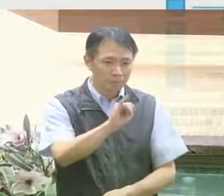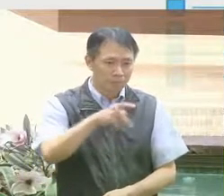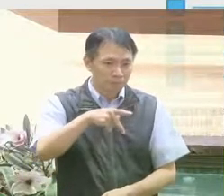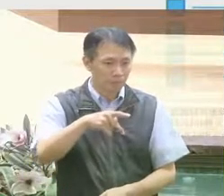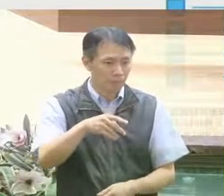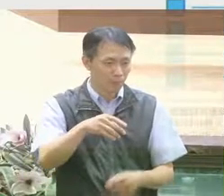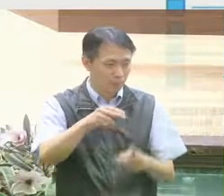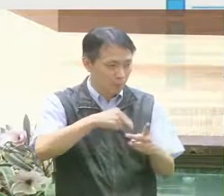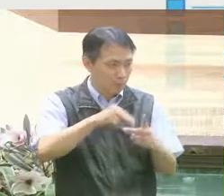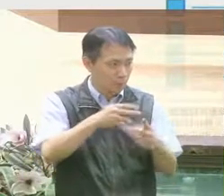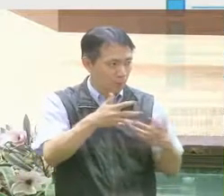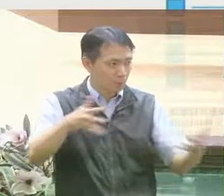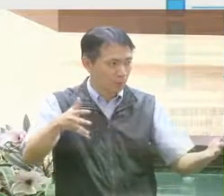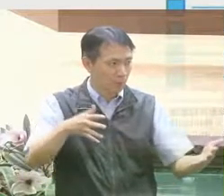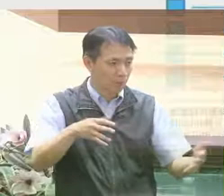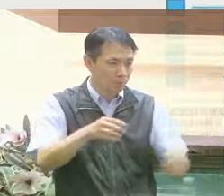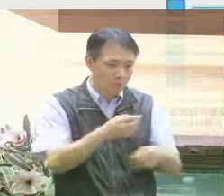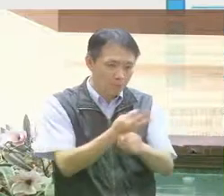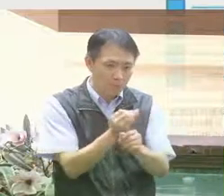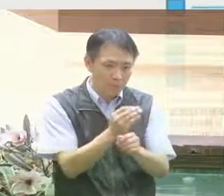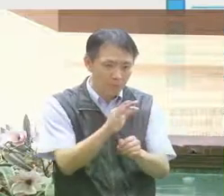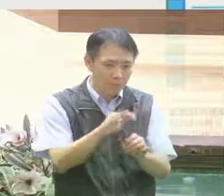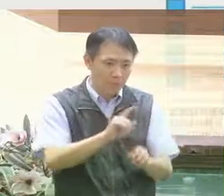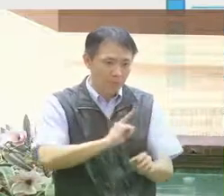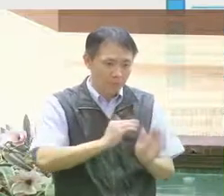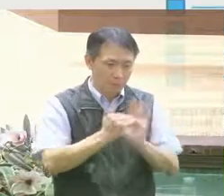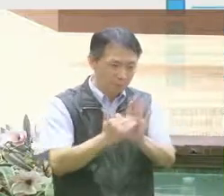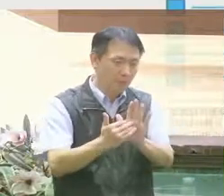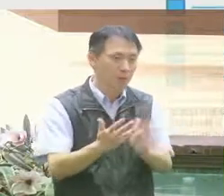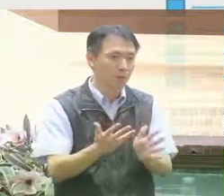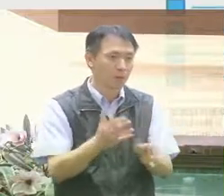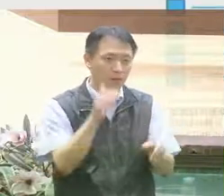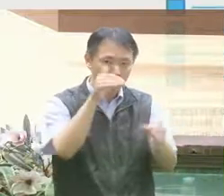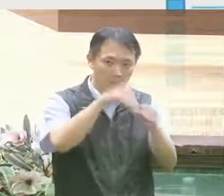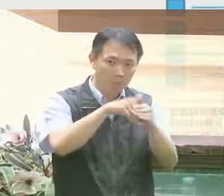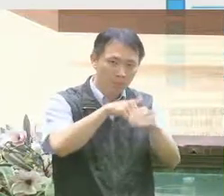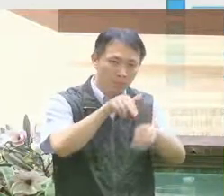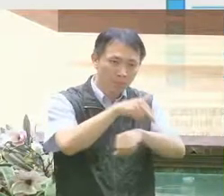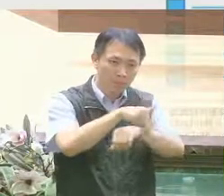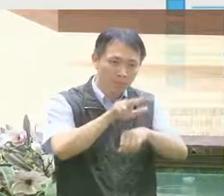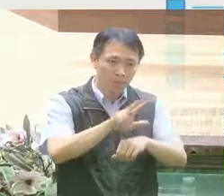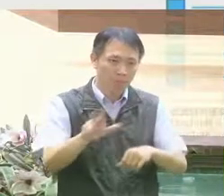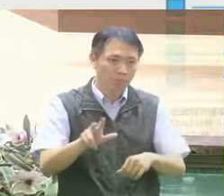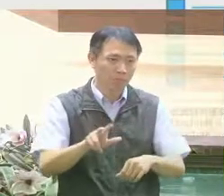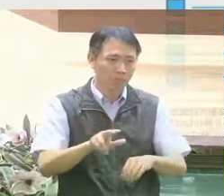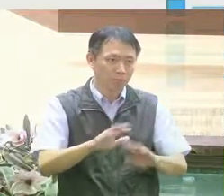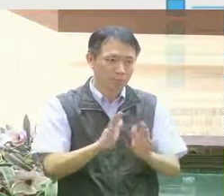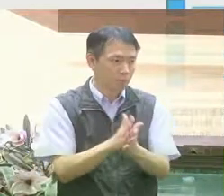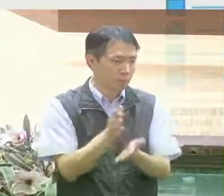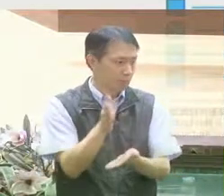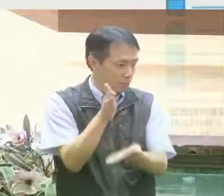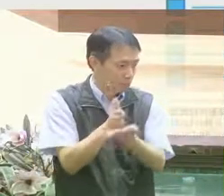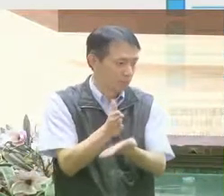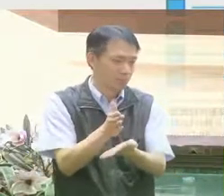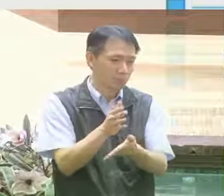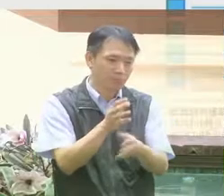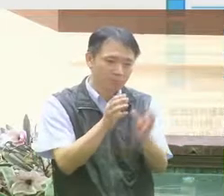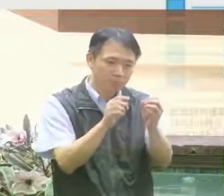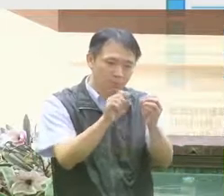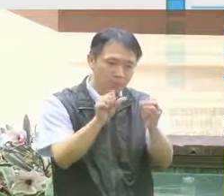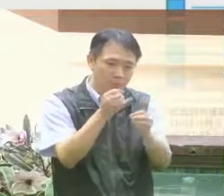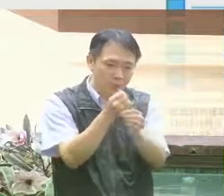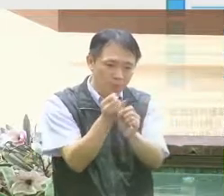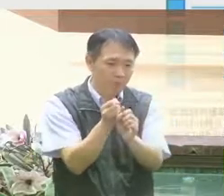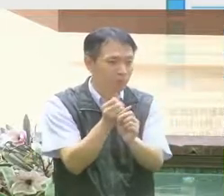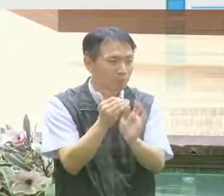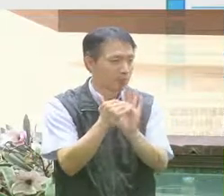流量要几秒钟才有反应阻折，投票程序也不一定能够阻折 0.5 秒内的高